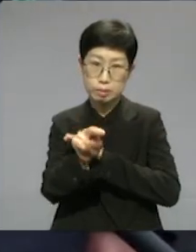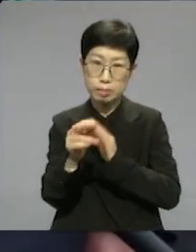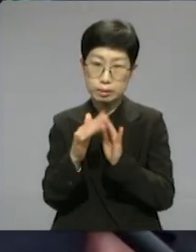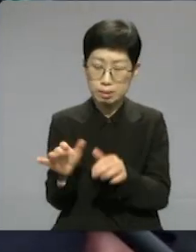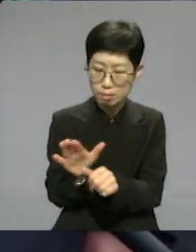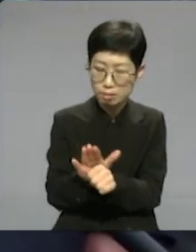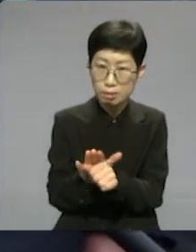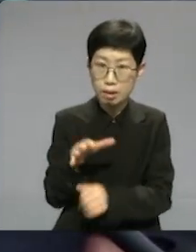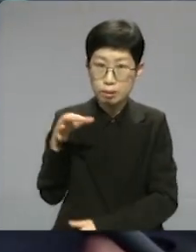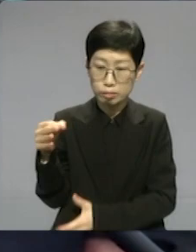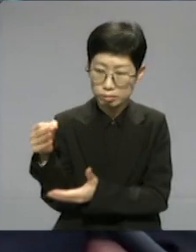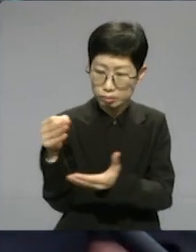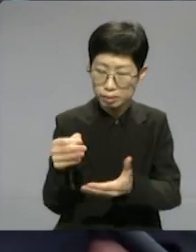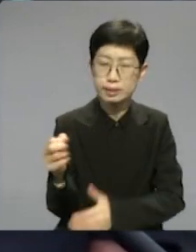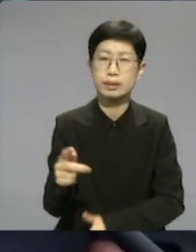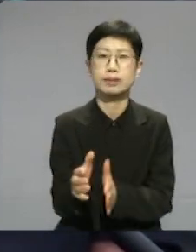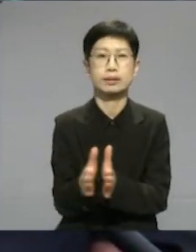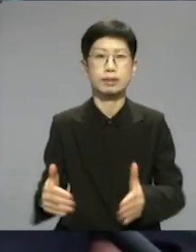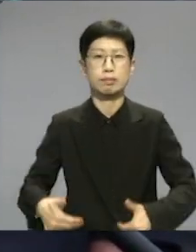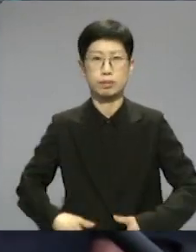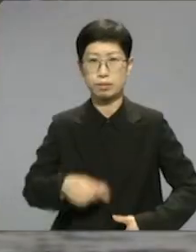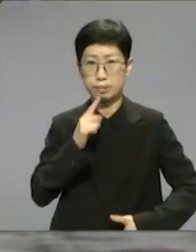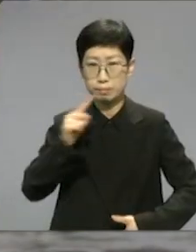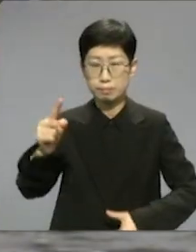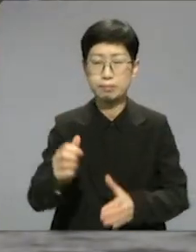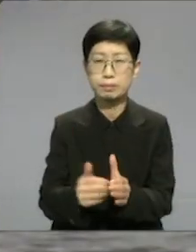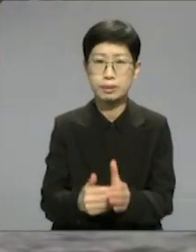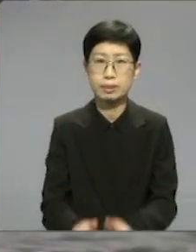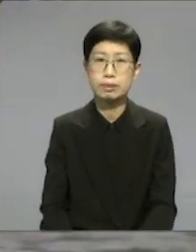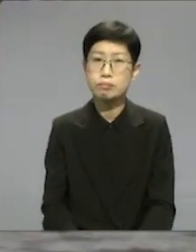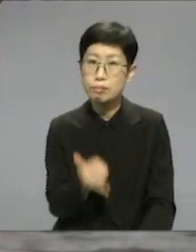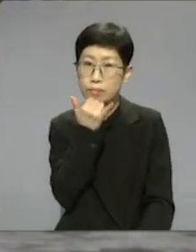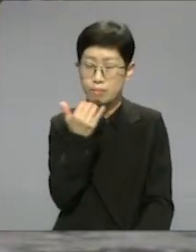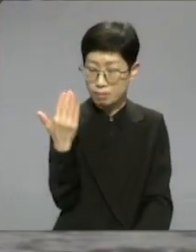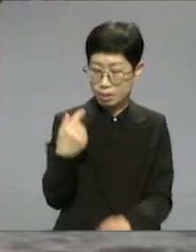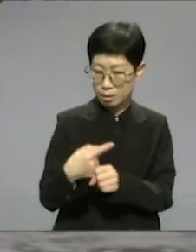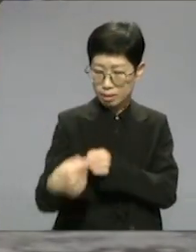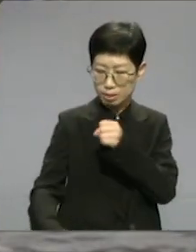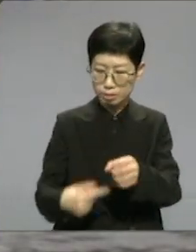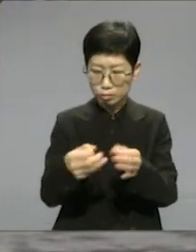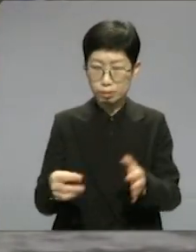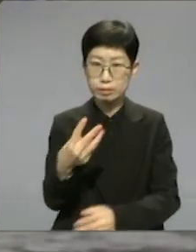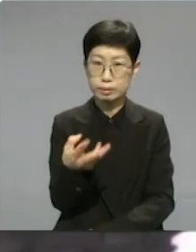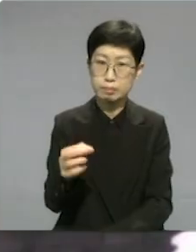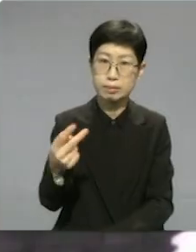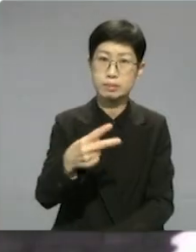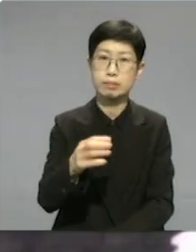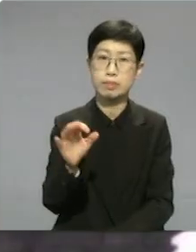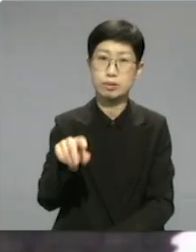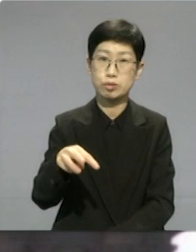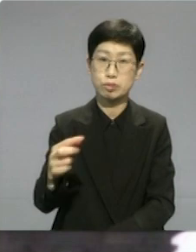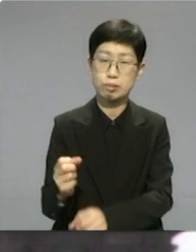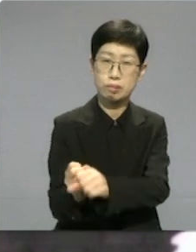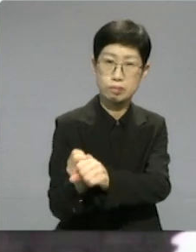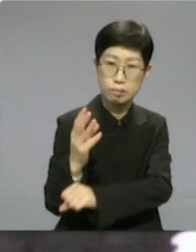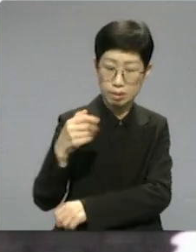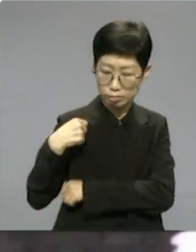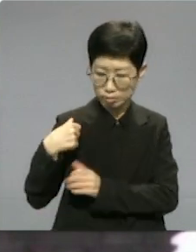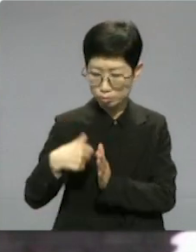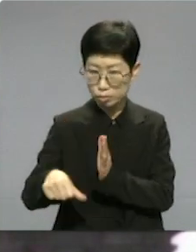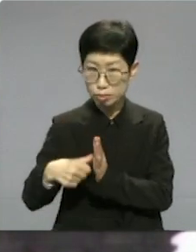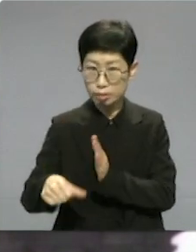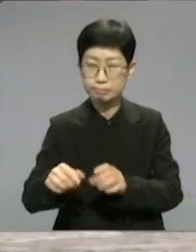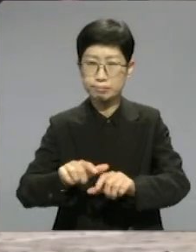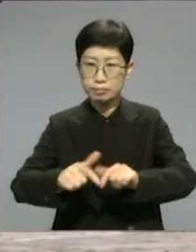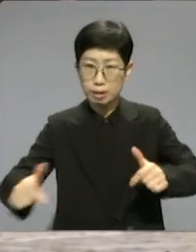자금 지원도 재개해야 한다고 촉구했습니다. 독일은 지난 한 해 동안만 3억 2천만 유로가 넘는 규모의 군사 장비와